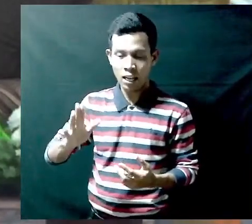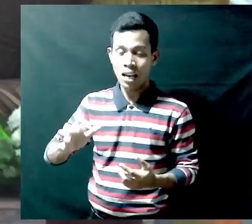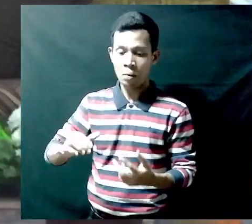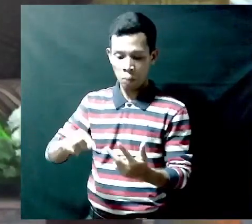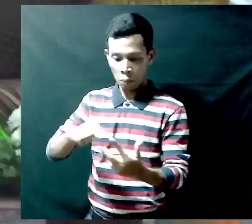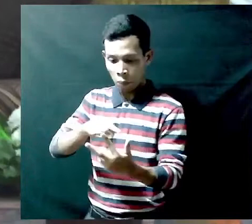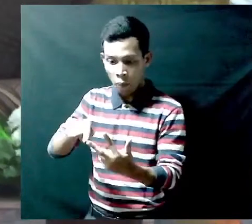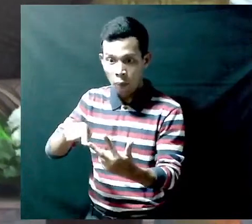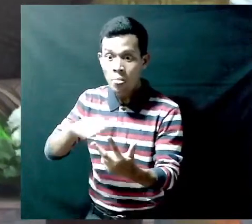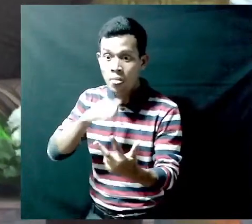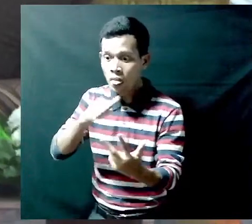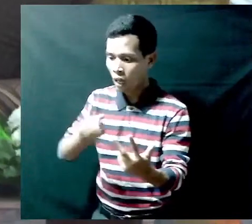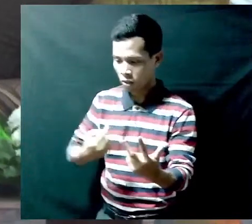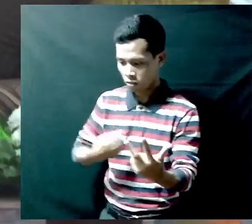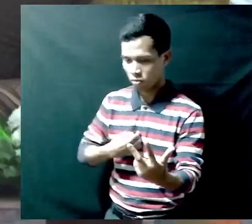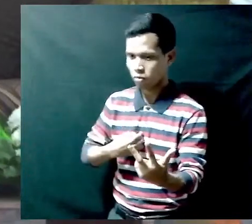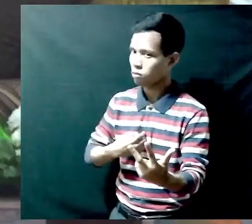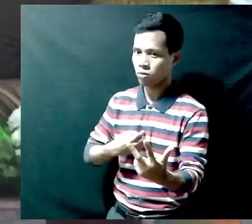Lahat sa Kanya.